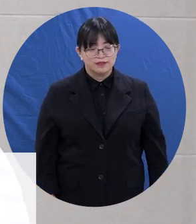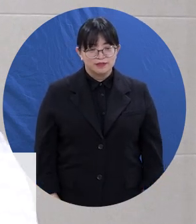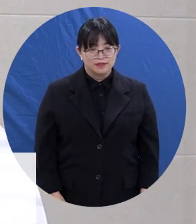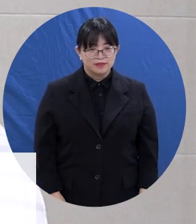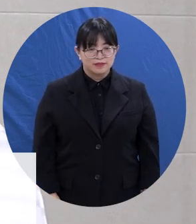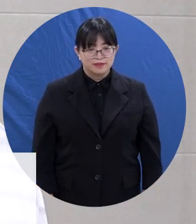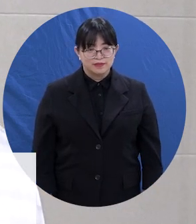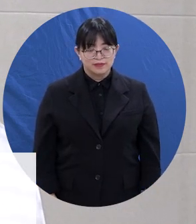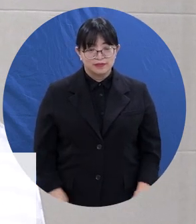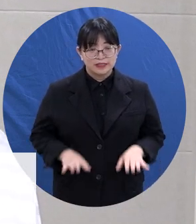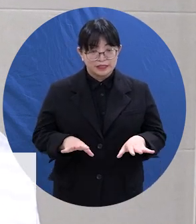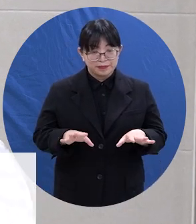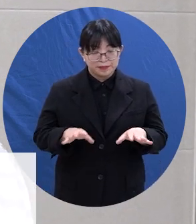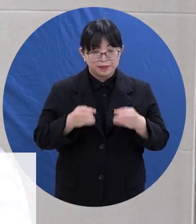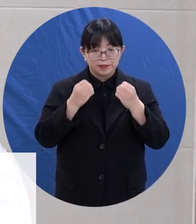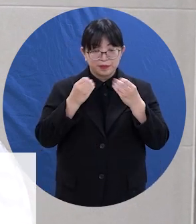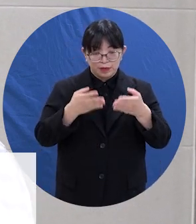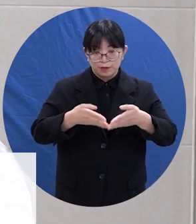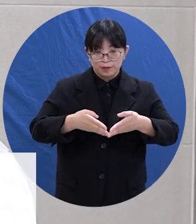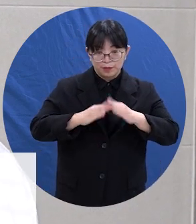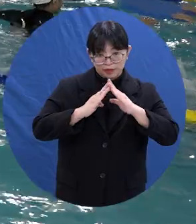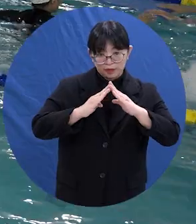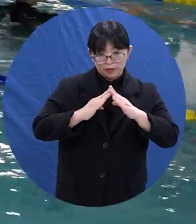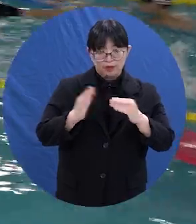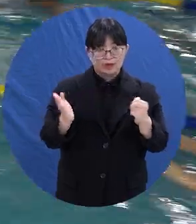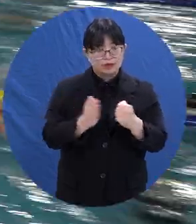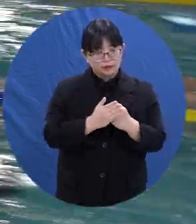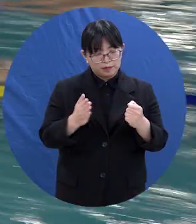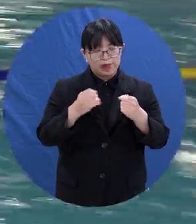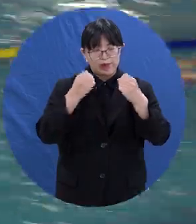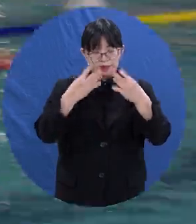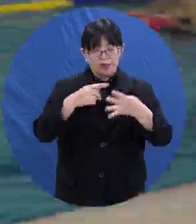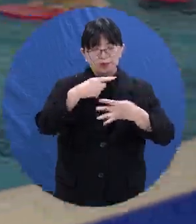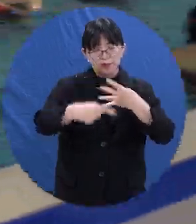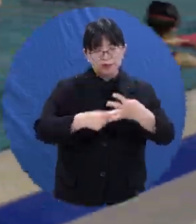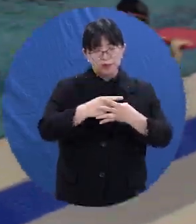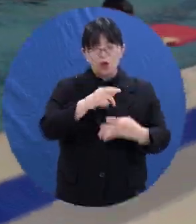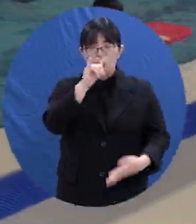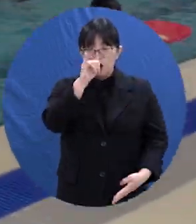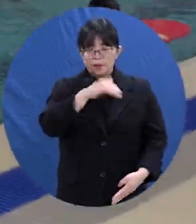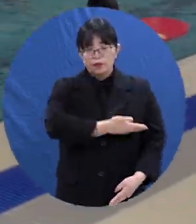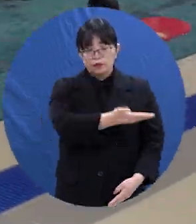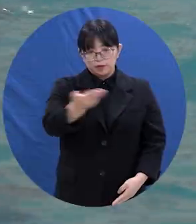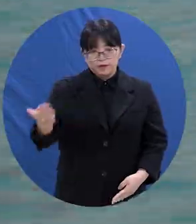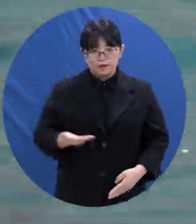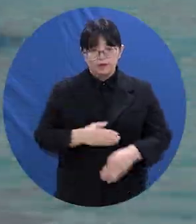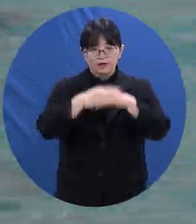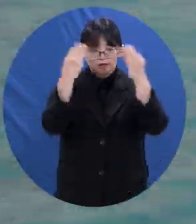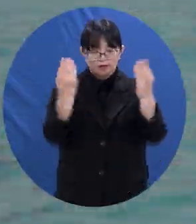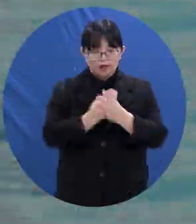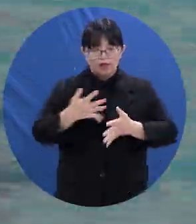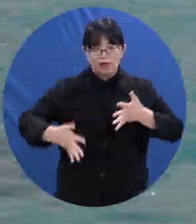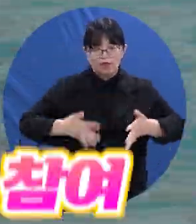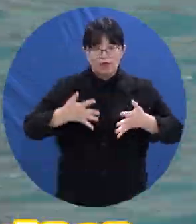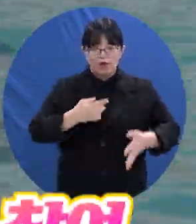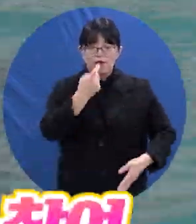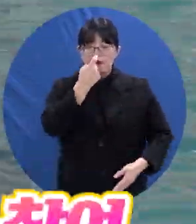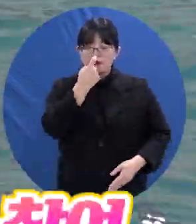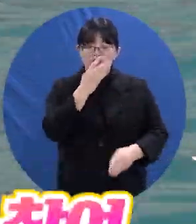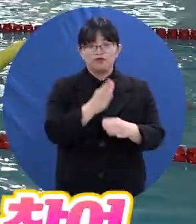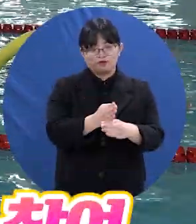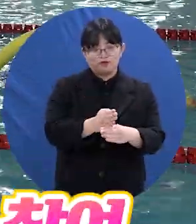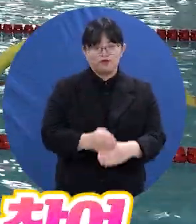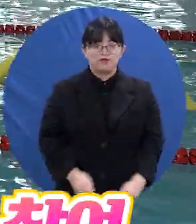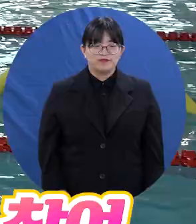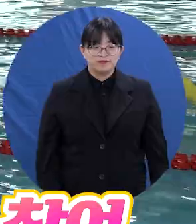때문에 다들 저 초보분들이라고 생각하시면 됩니다. 초급반 수업과 자유수영, 아쿠아로빅까지 전